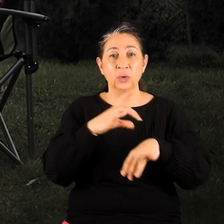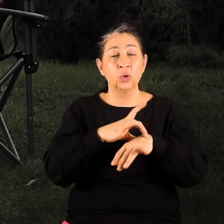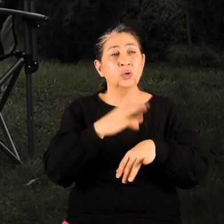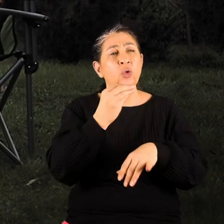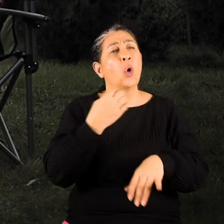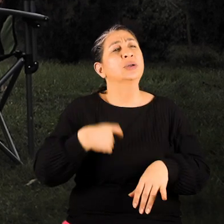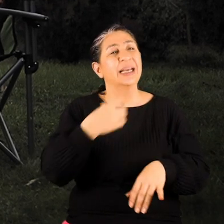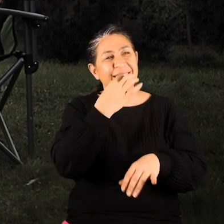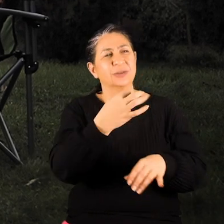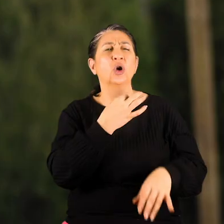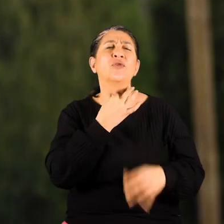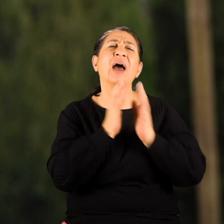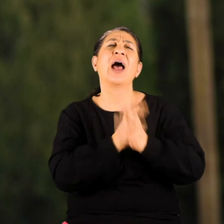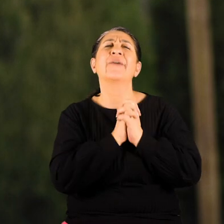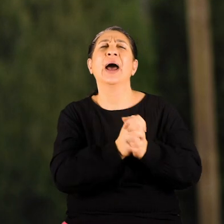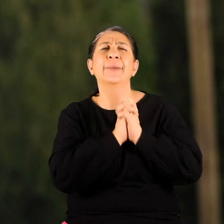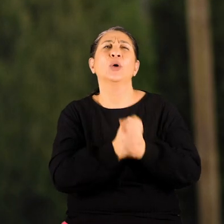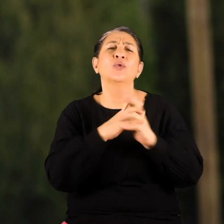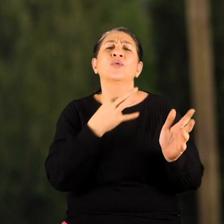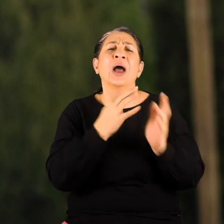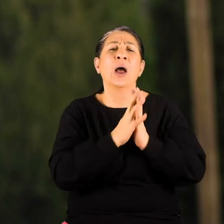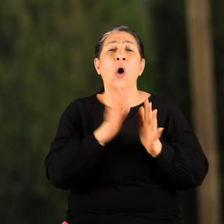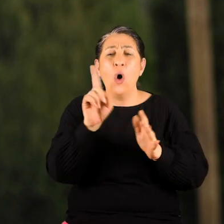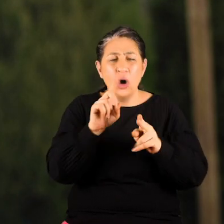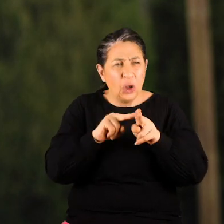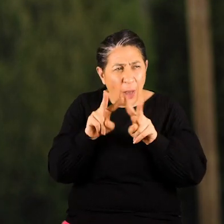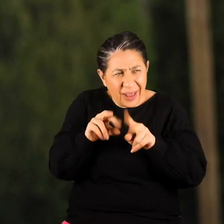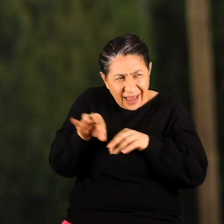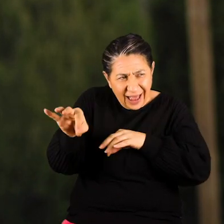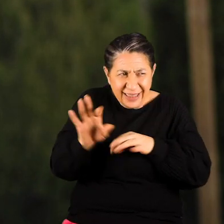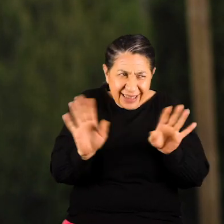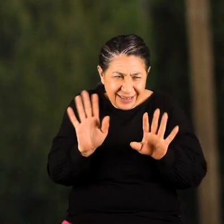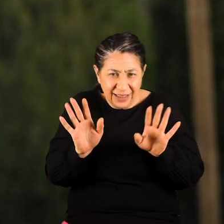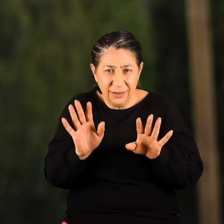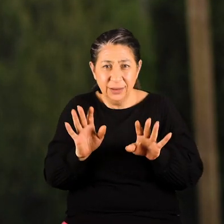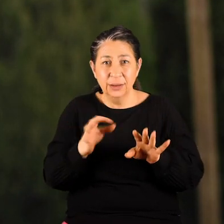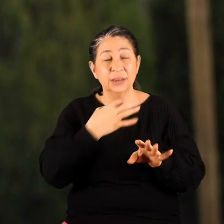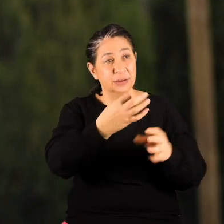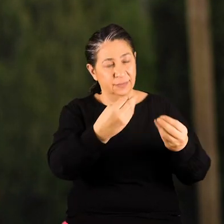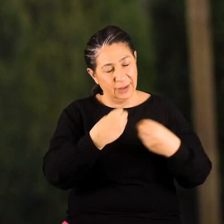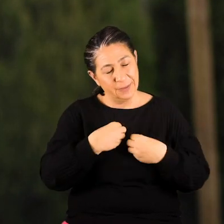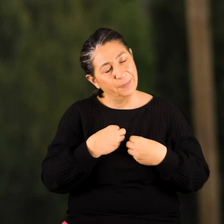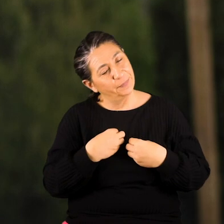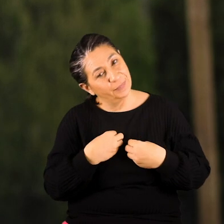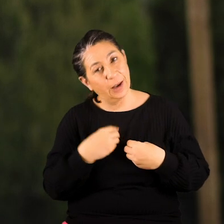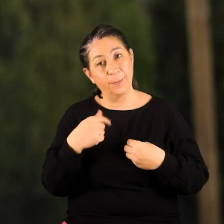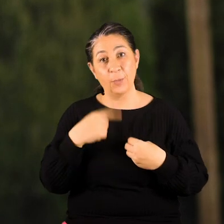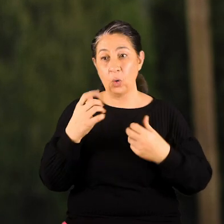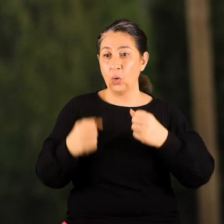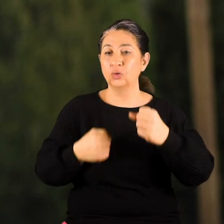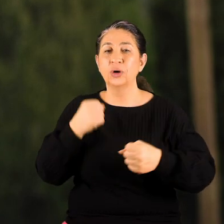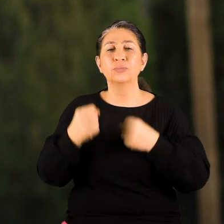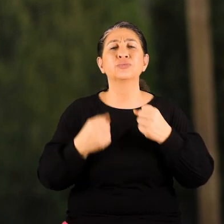kilometre koşacağım sadece diye. İzin verdi. Tabii benim böyle koşacağımı düşünmüyordu, bu ayrı mesele. Her şeyi doktora danışıyordum.